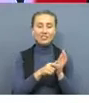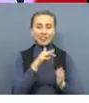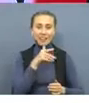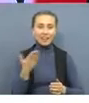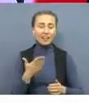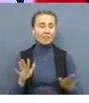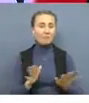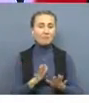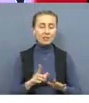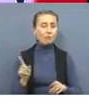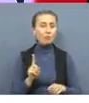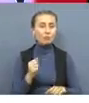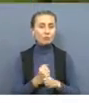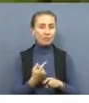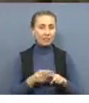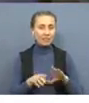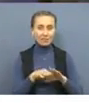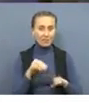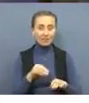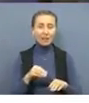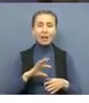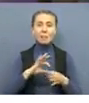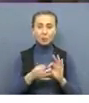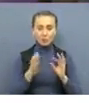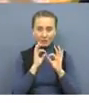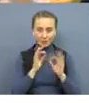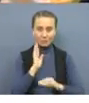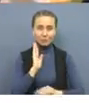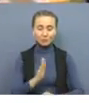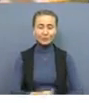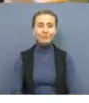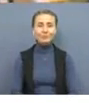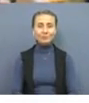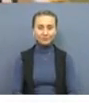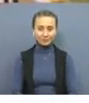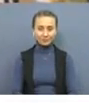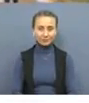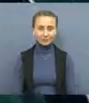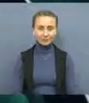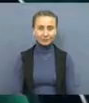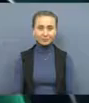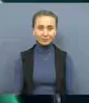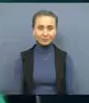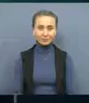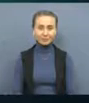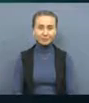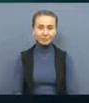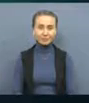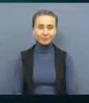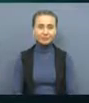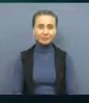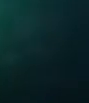пели, почему сделали именно такой выбор? Об этом подробнее уже через несколько секунд расскажу вам я, Сания Кубжасарова.